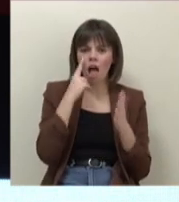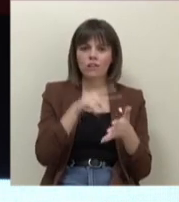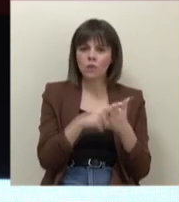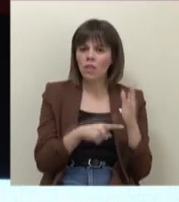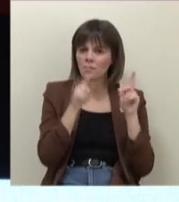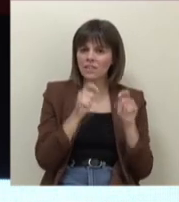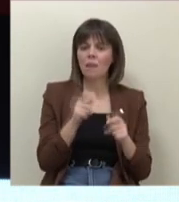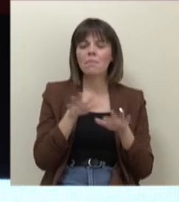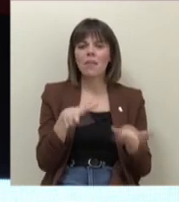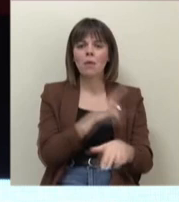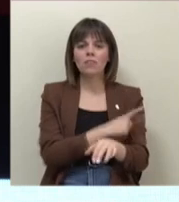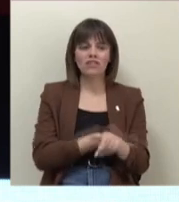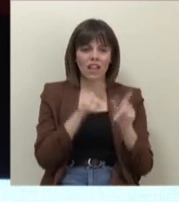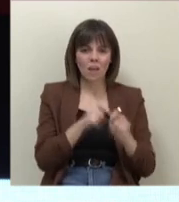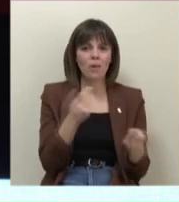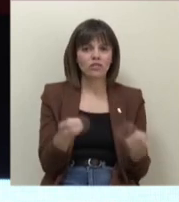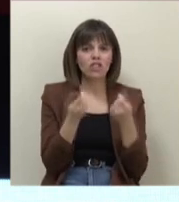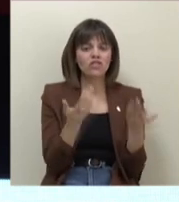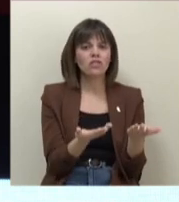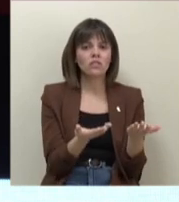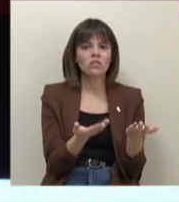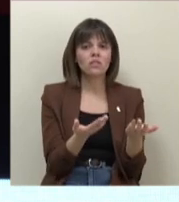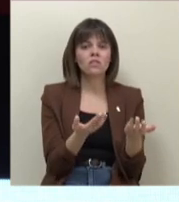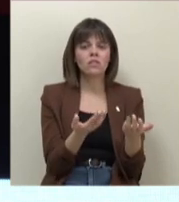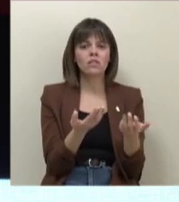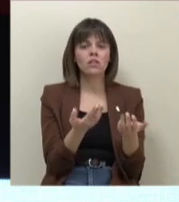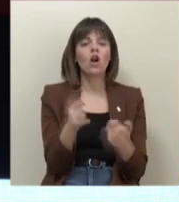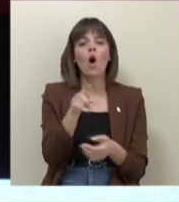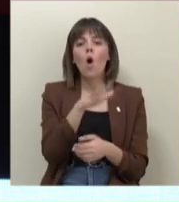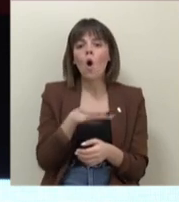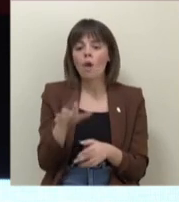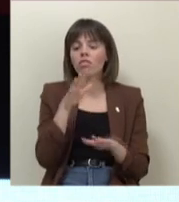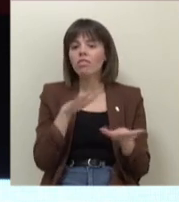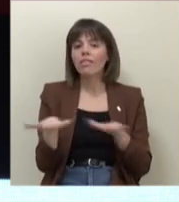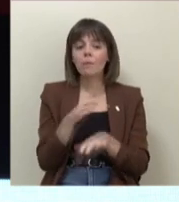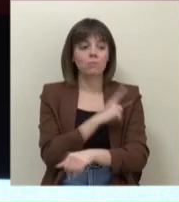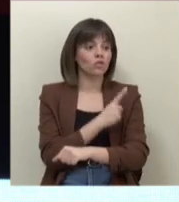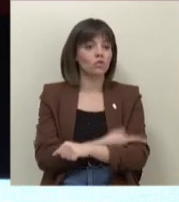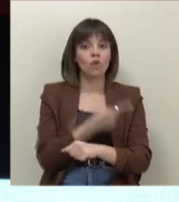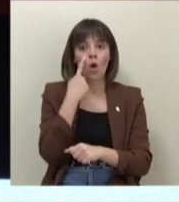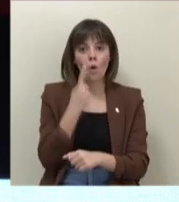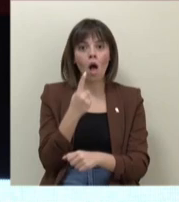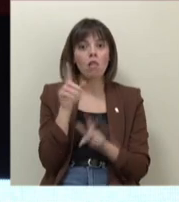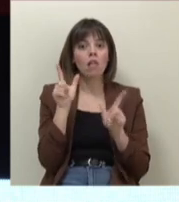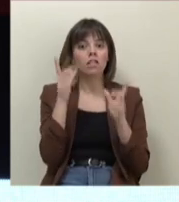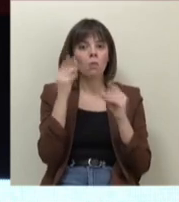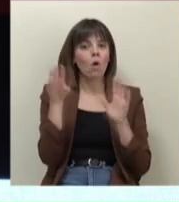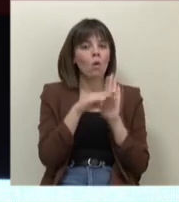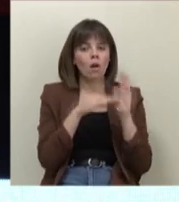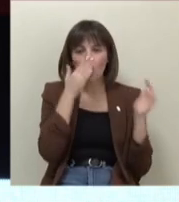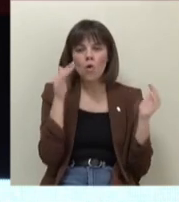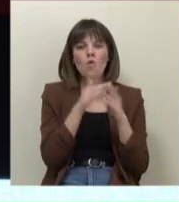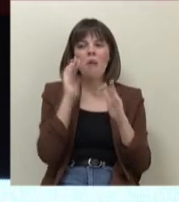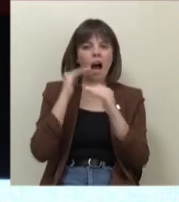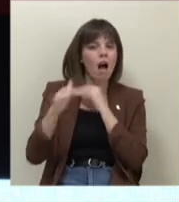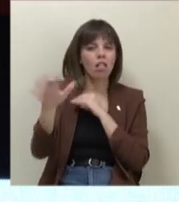yönetim deprem dirençli yapmaya çalışsın. O deprem direncinin gerektiği kurallara